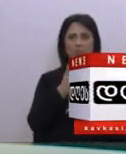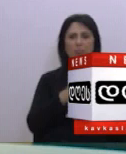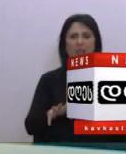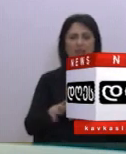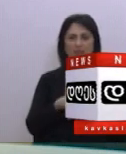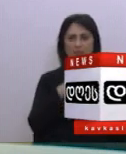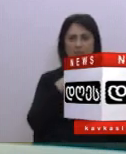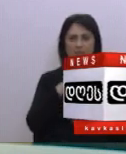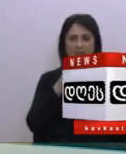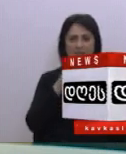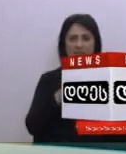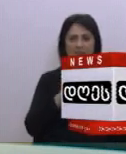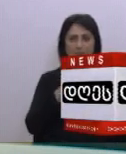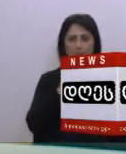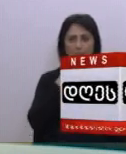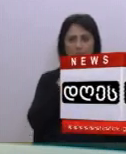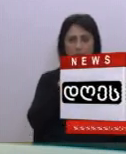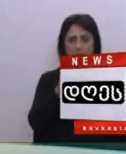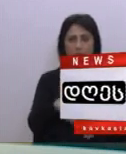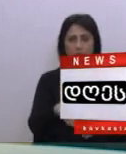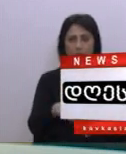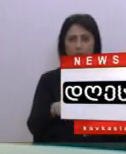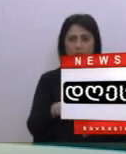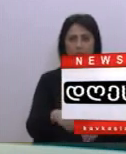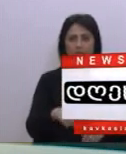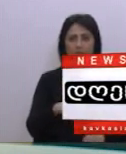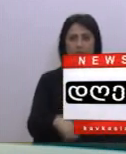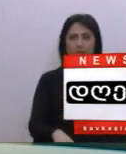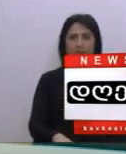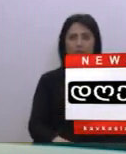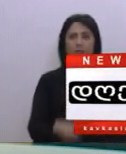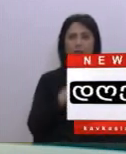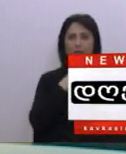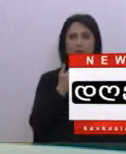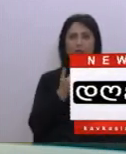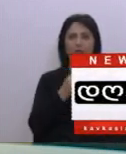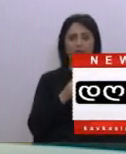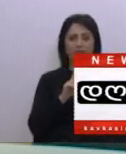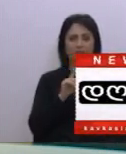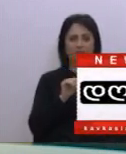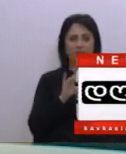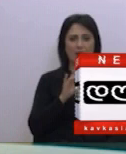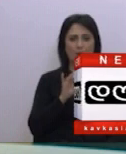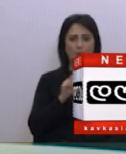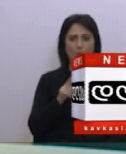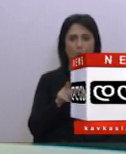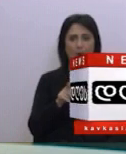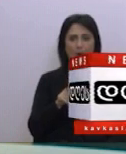Tragedia ze mai îți nu îți tricebi. Gacerde.